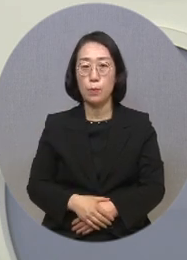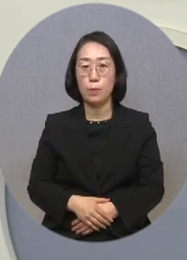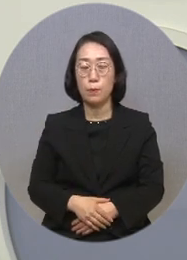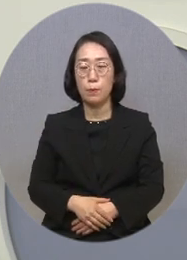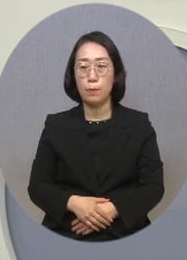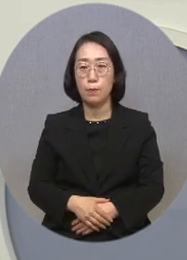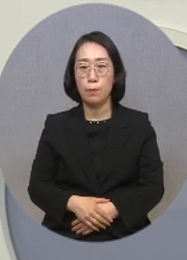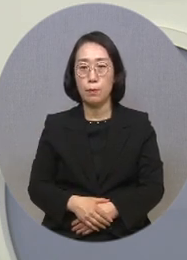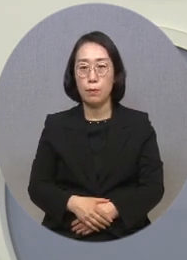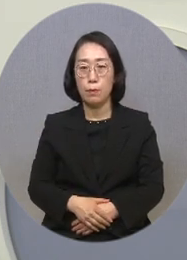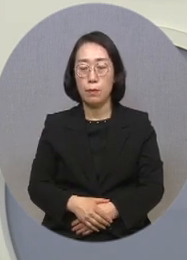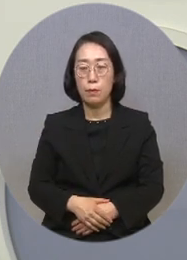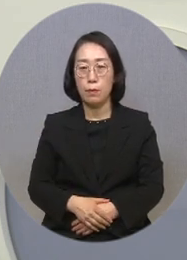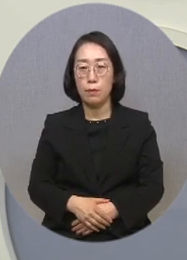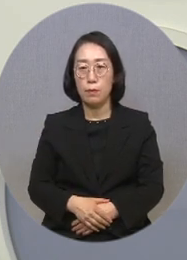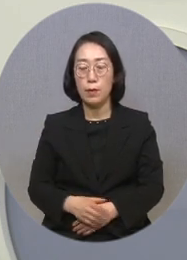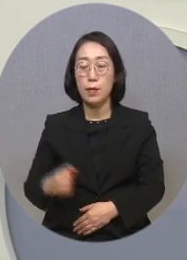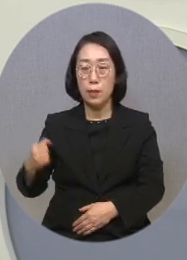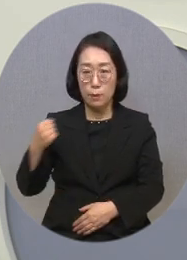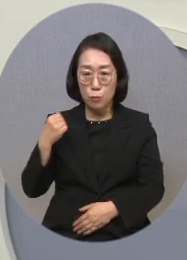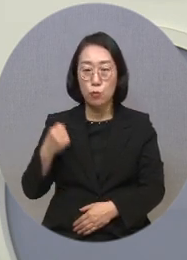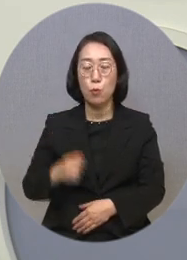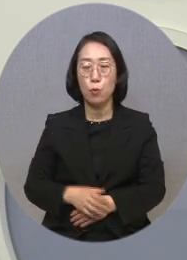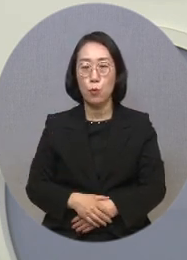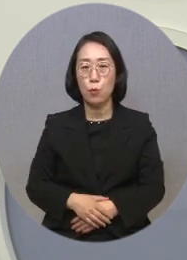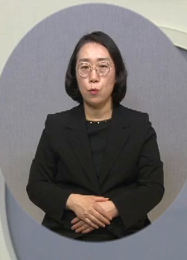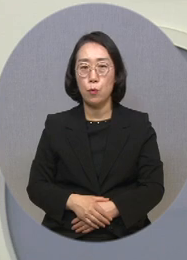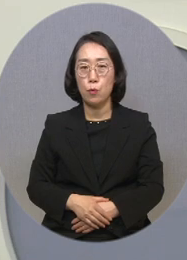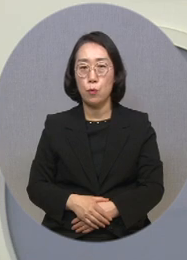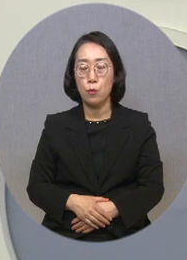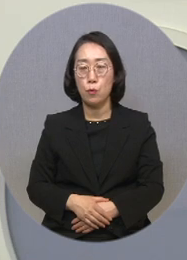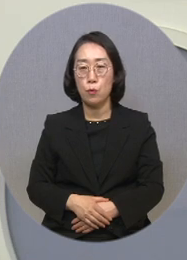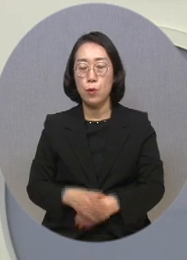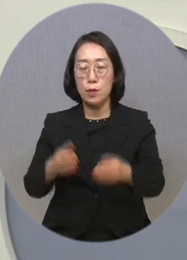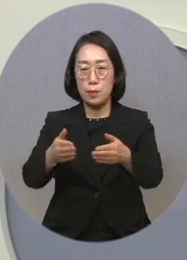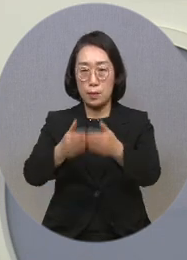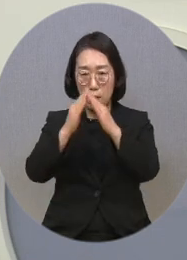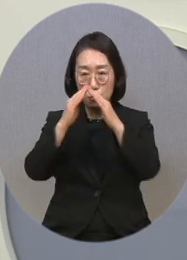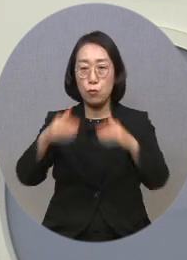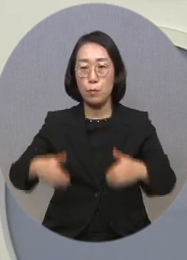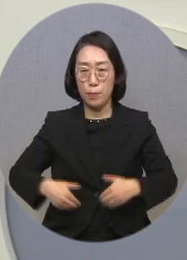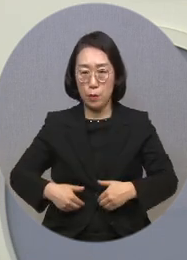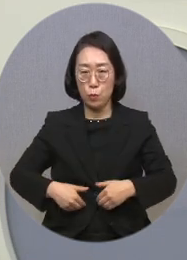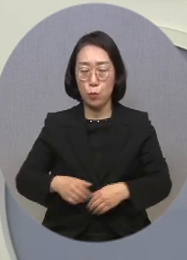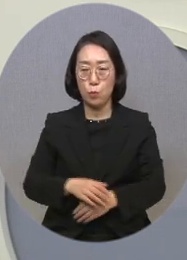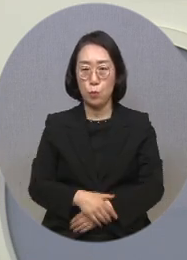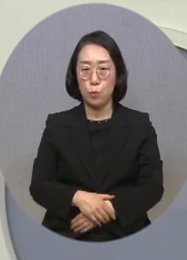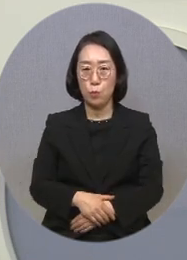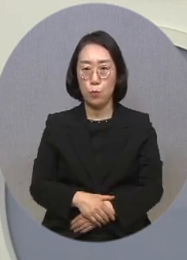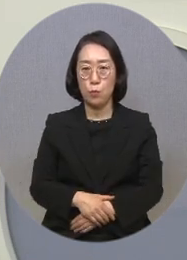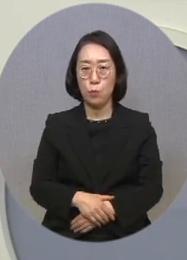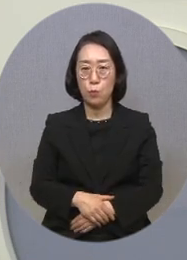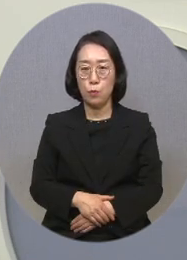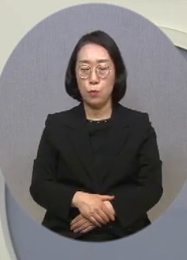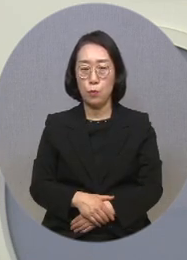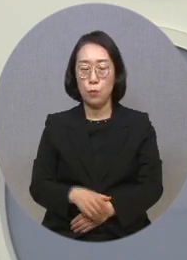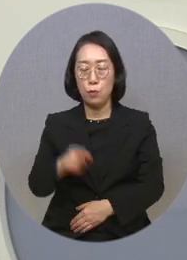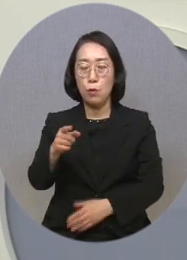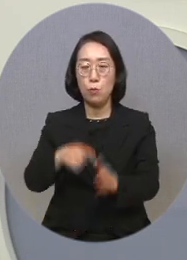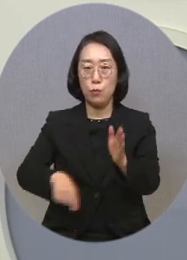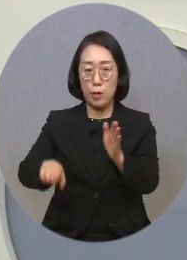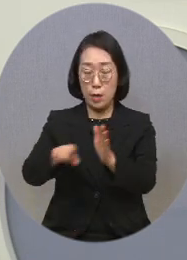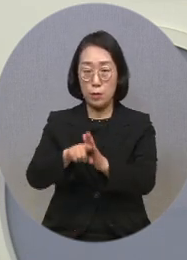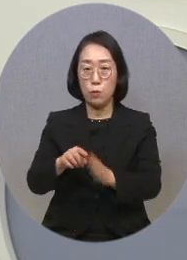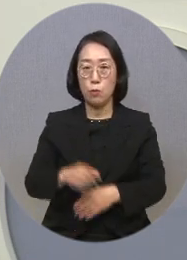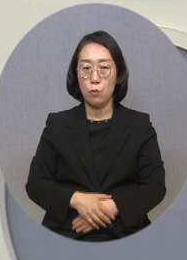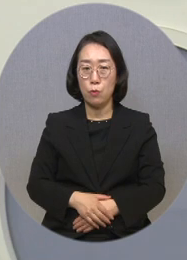당군의 어떤 기운으로 우리 민족 정기를 세워야 하는 것을 제가 깨닫고 그것을 위해서